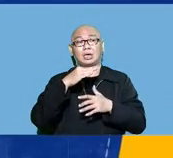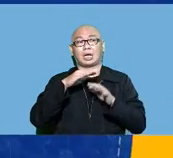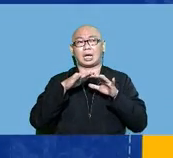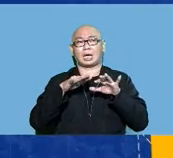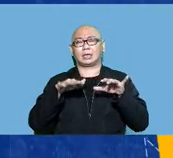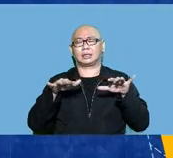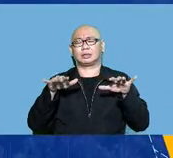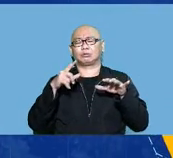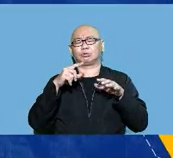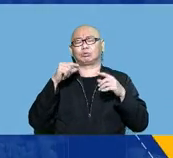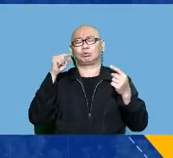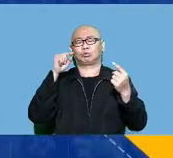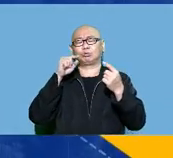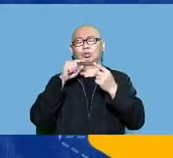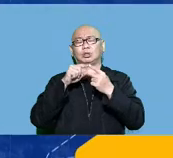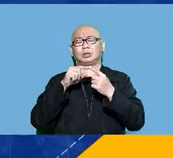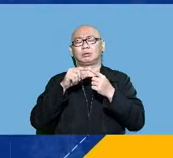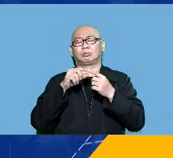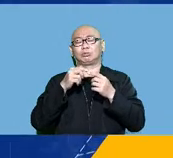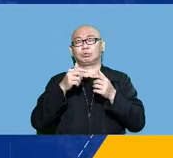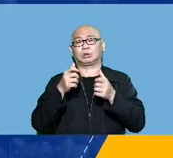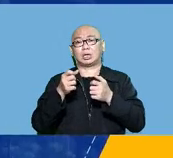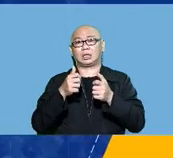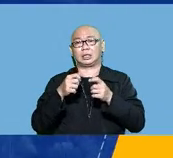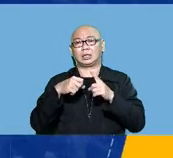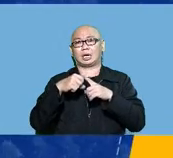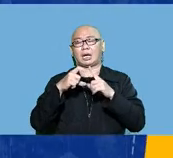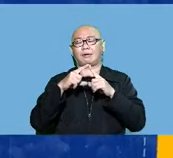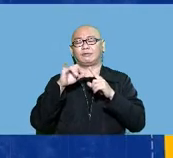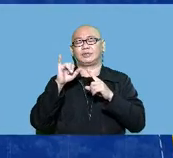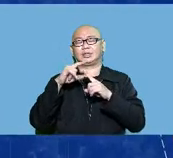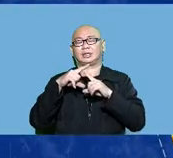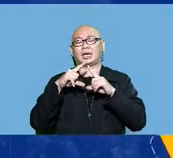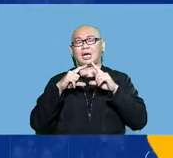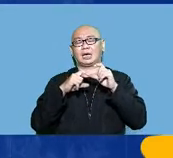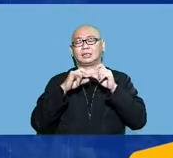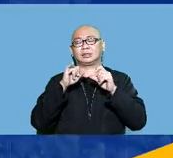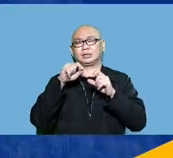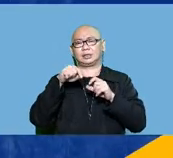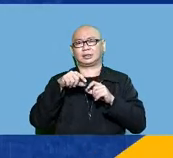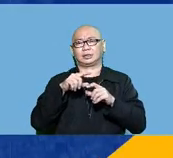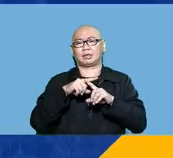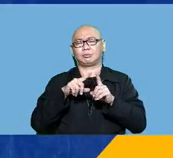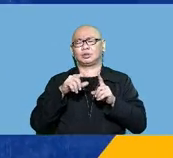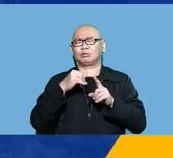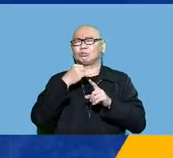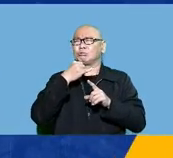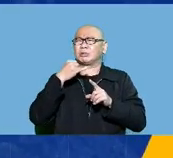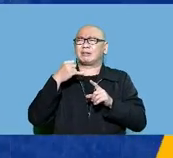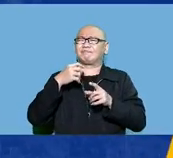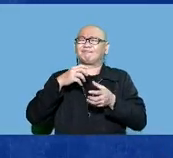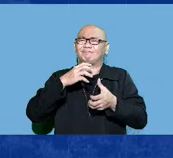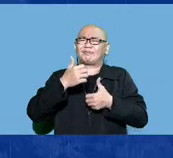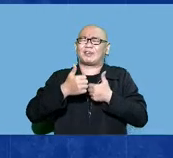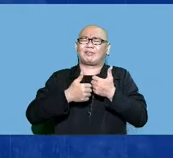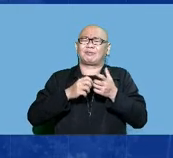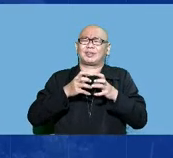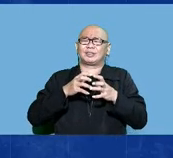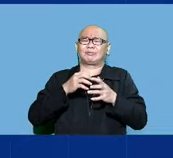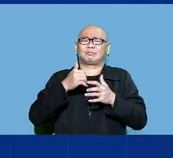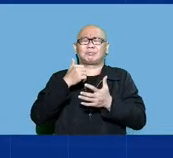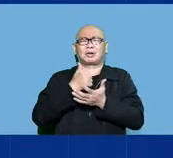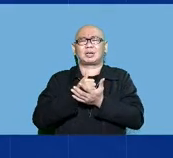kemudian tujuannya tentu mengendalikan kavitasi ini. Namun menurut saya kurang efektif karena akan lebih